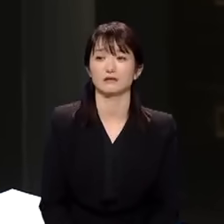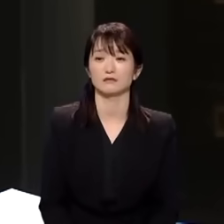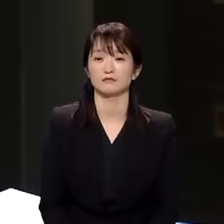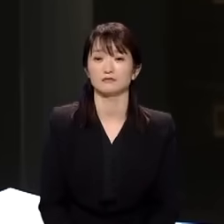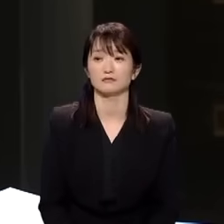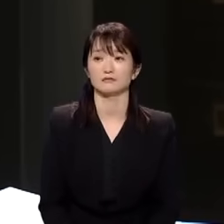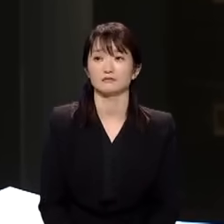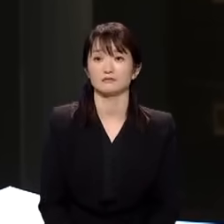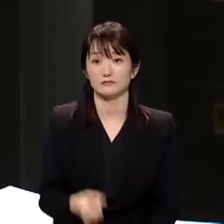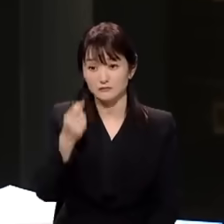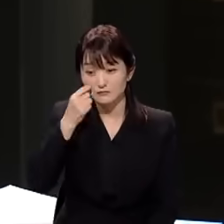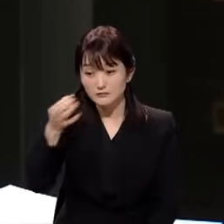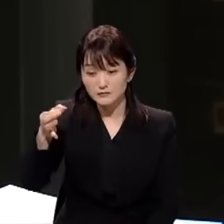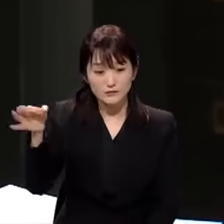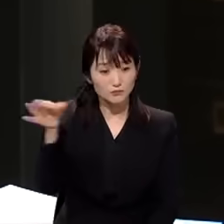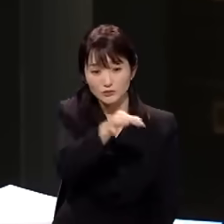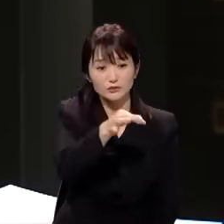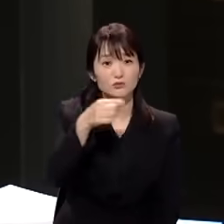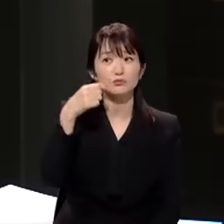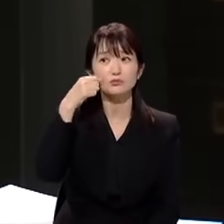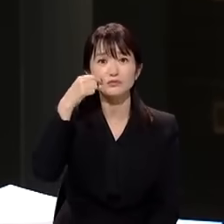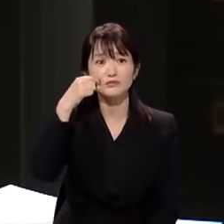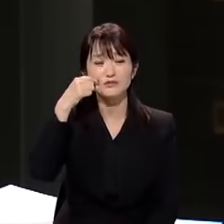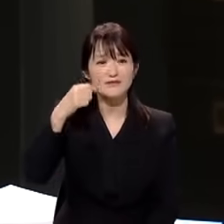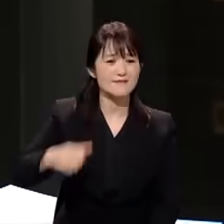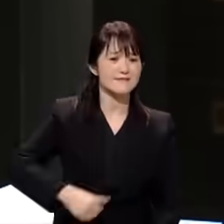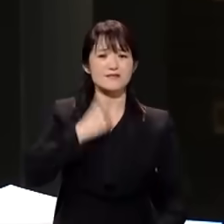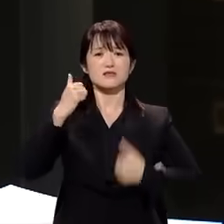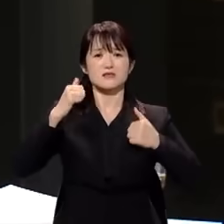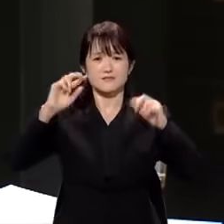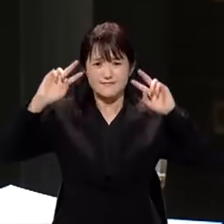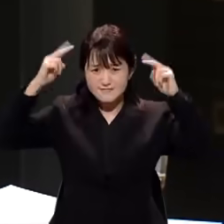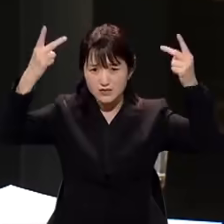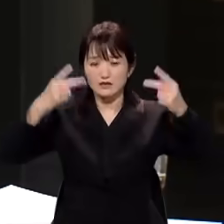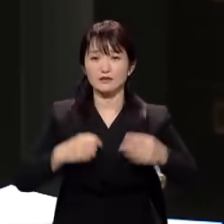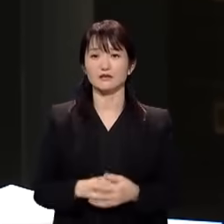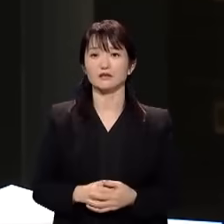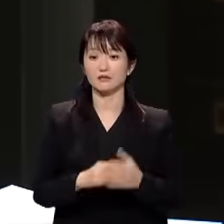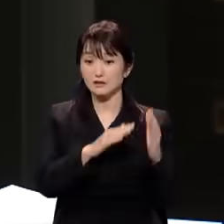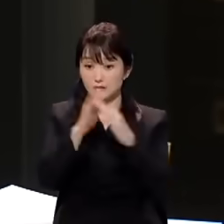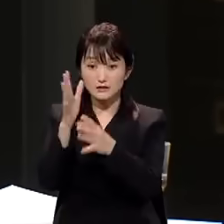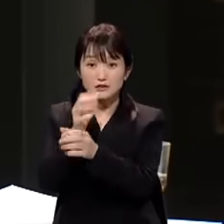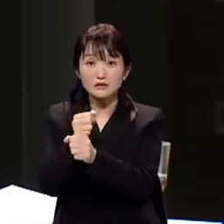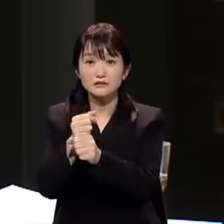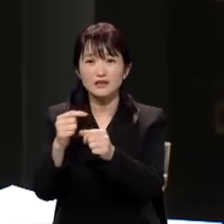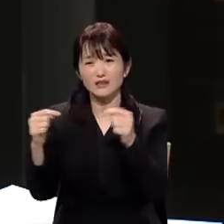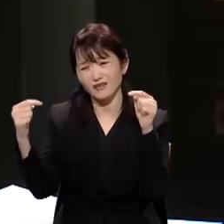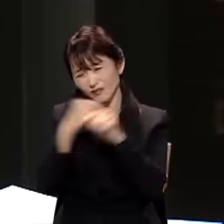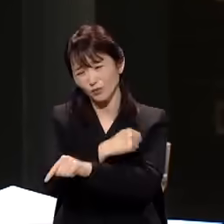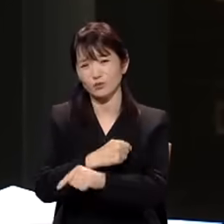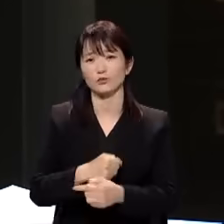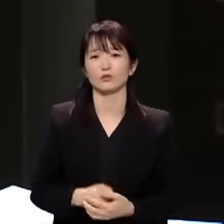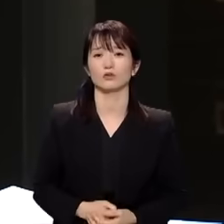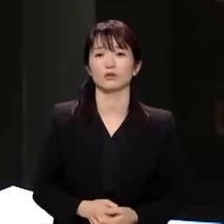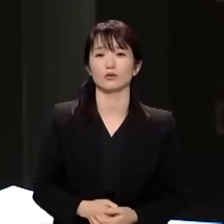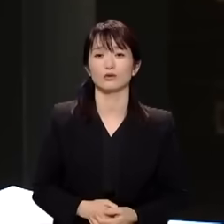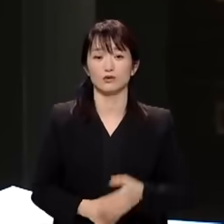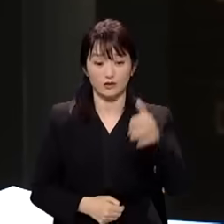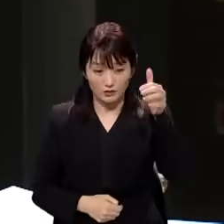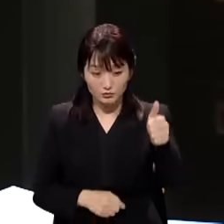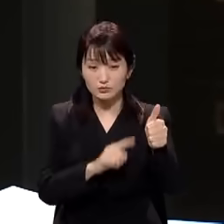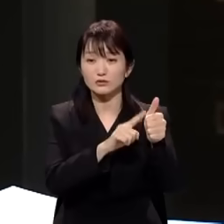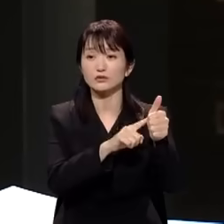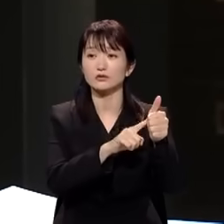자, 월세 못 받는 것도 지금 이게 팍 열리게 생겼는데 이사 일정까지 틀어졌습니다. 자, 결국 제보자